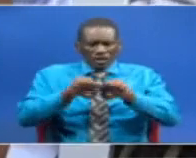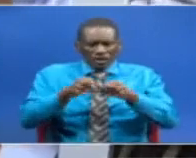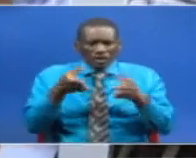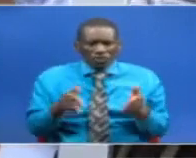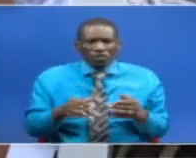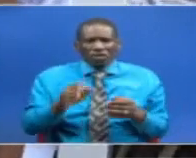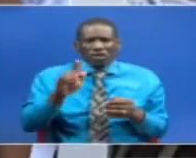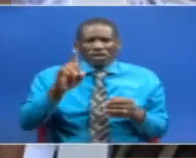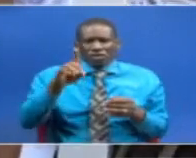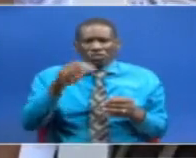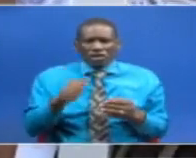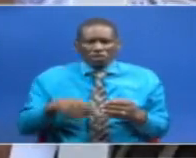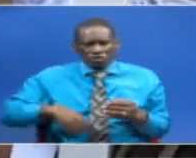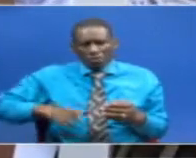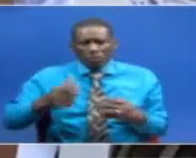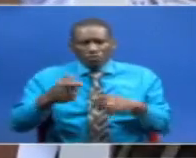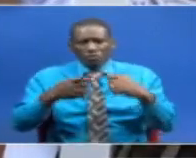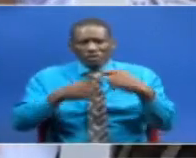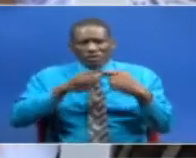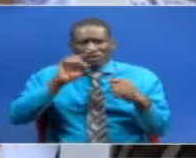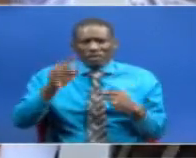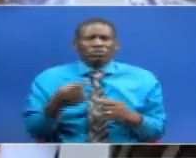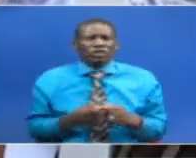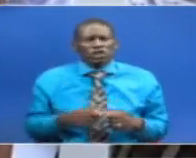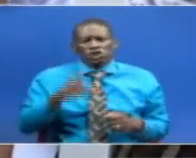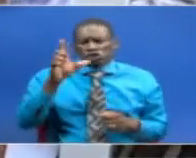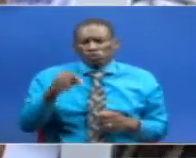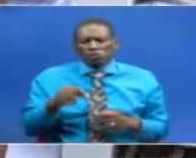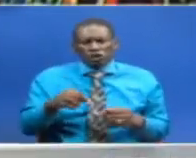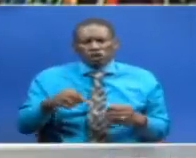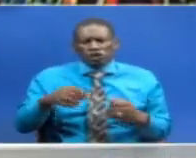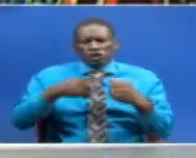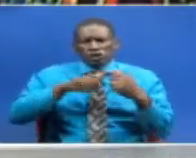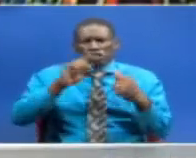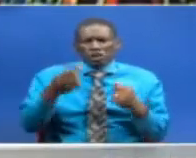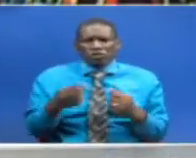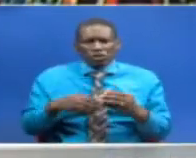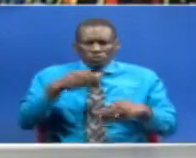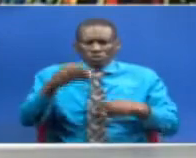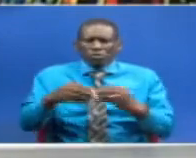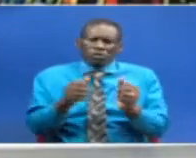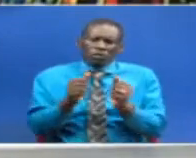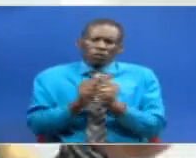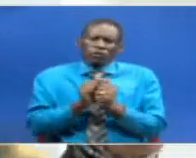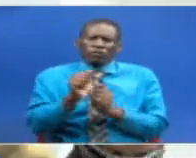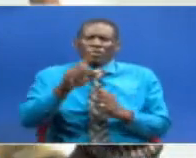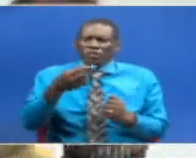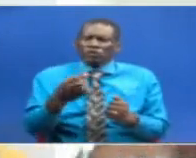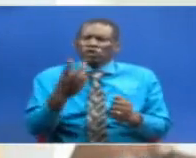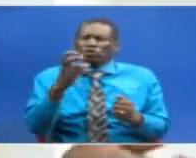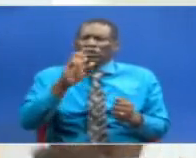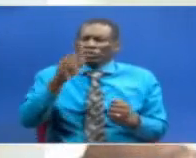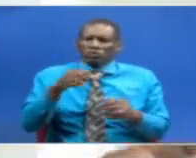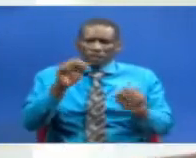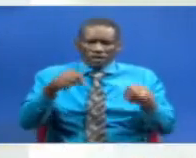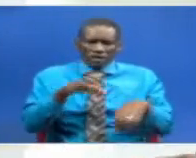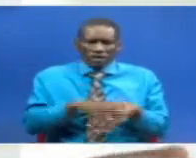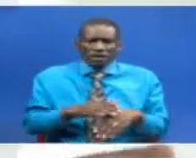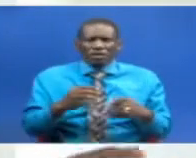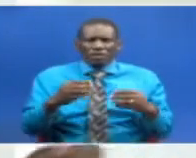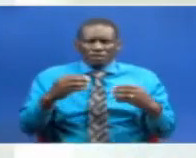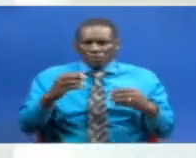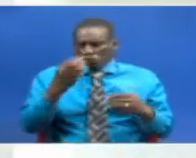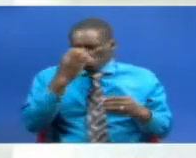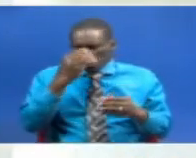from 6,000. The least you can get from the fabric. There's a fabric that's about 15,000, 20,000. But Ruto has really influenced